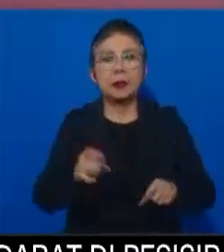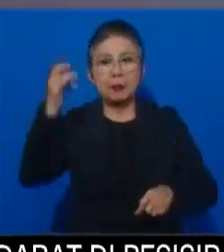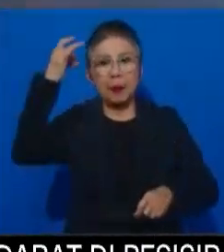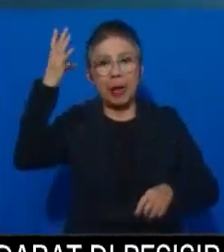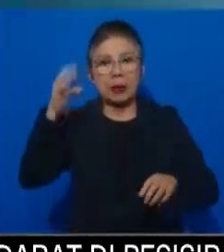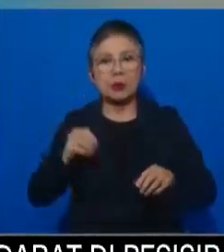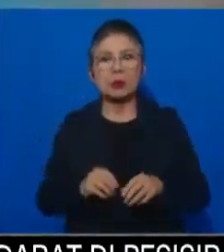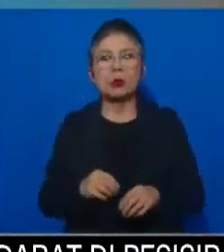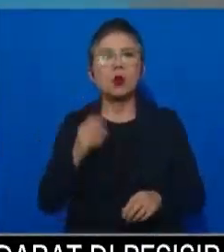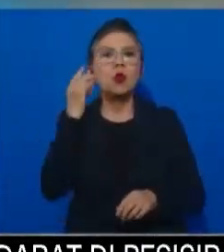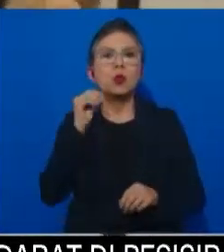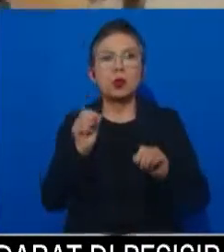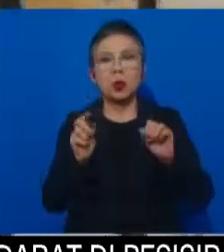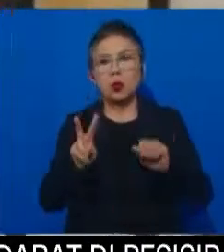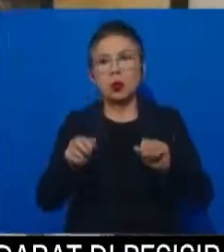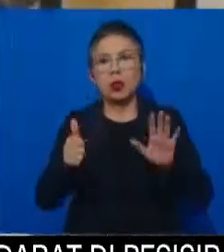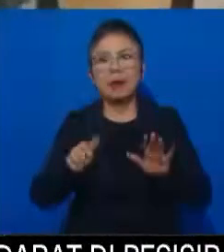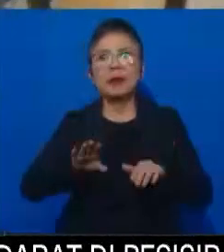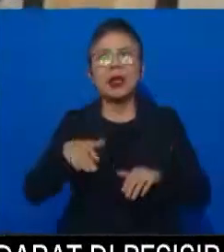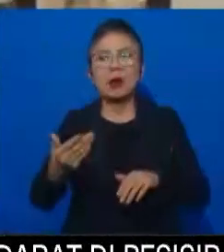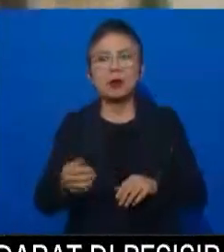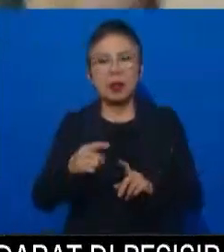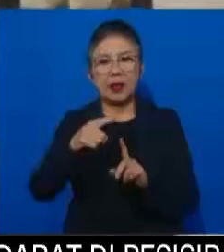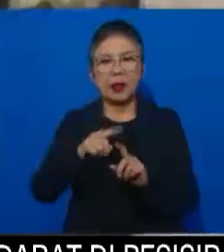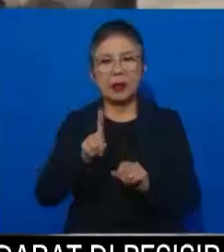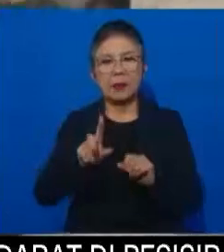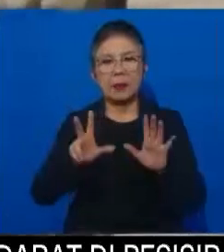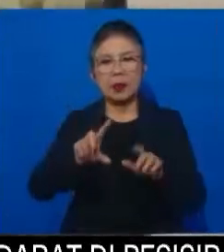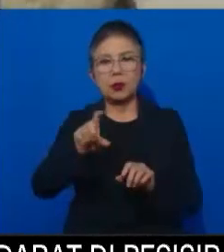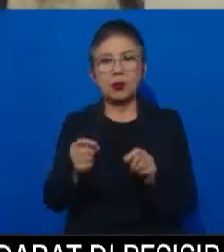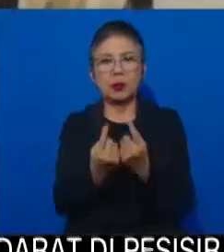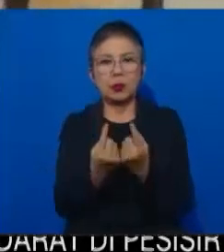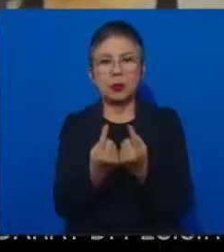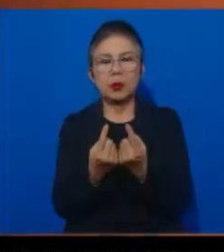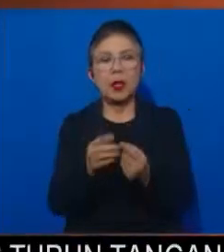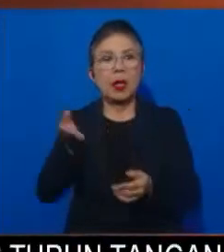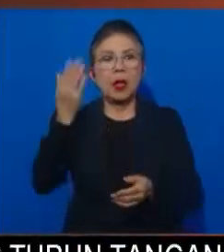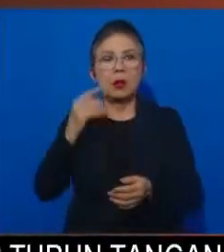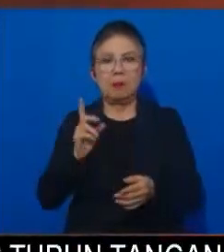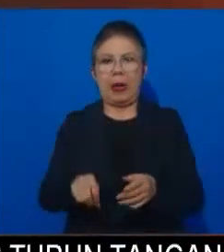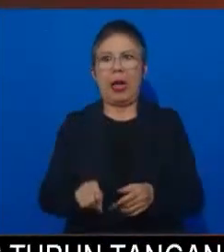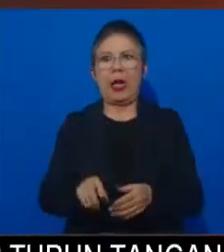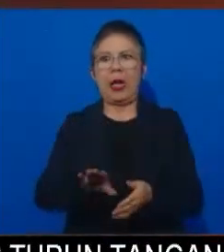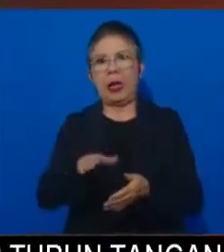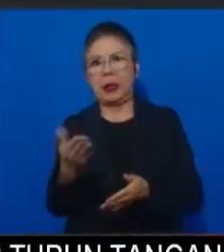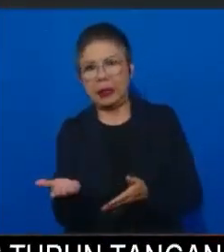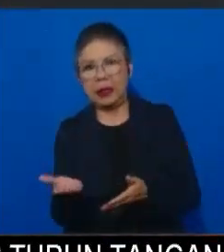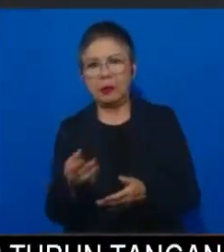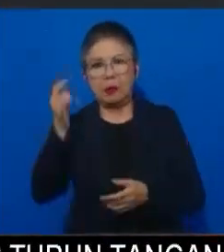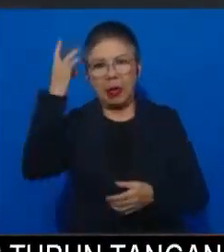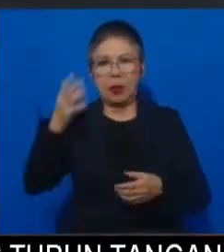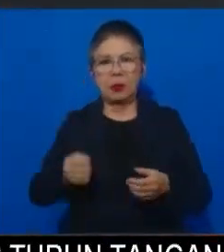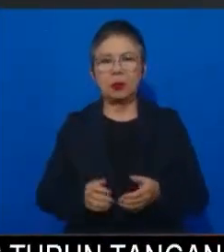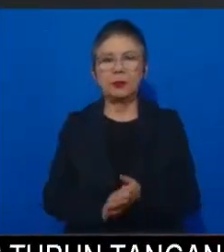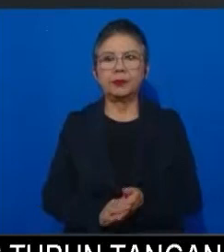26 tahun ketika akan diberi pakan pada 18 November lalu hingga tewas. Kepala Polresta